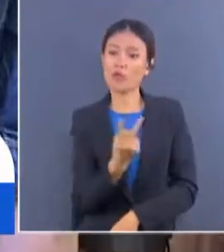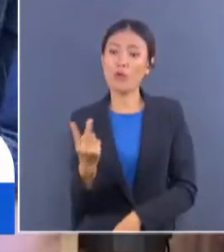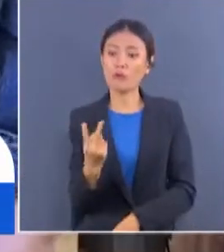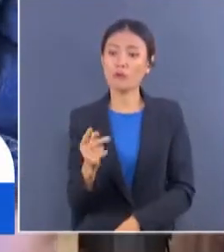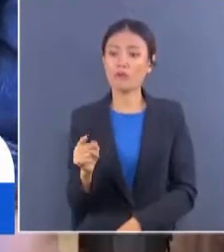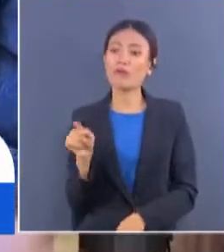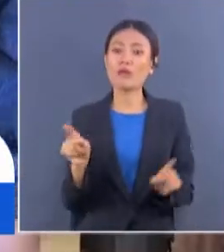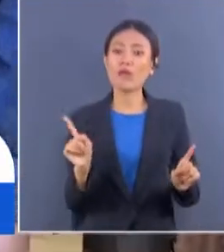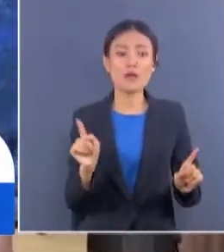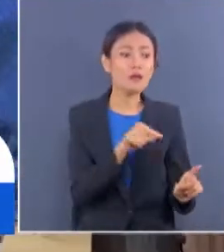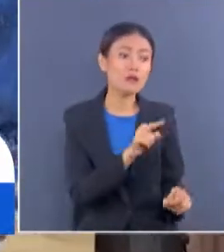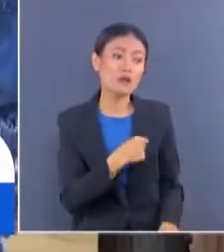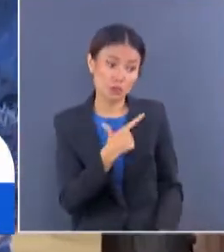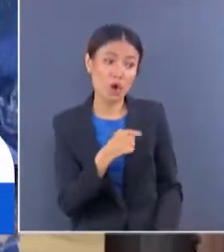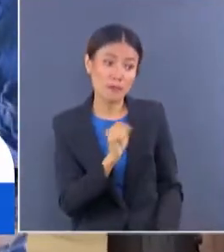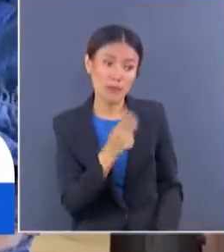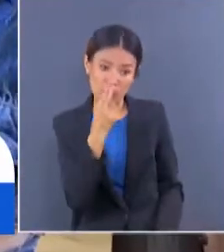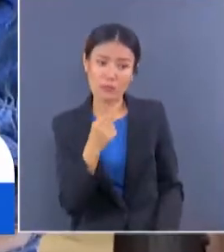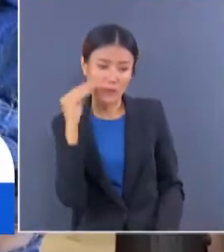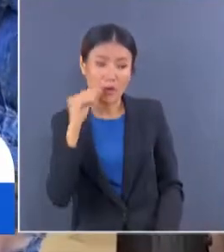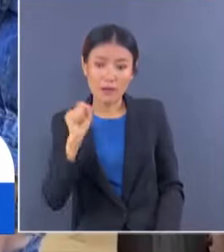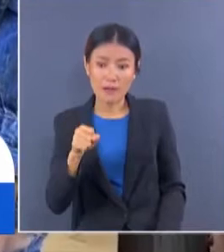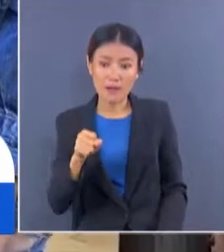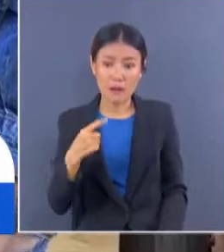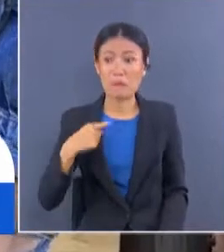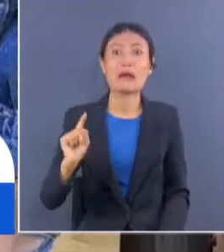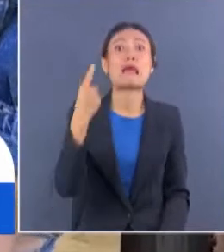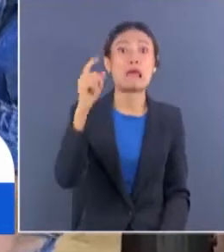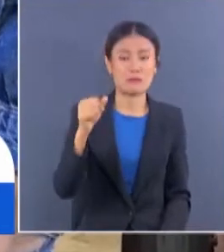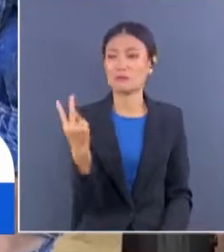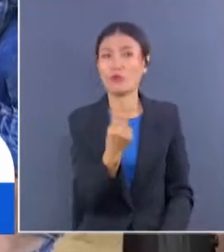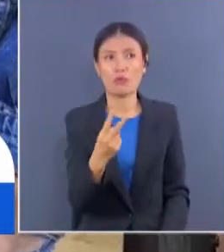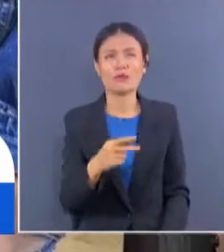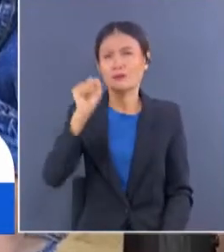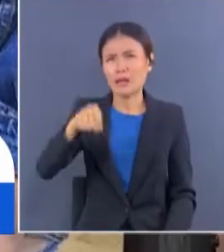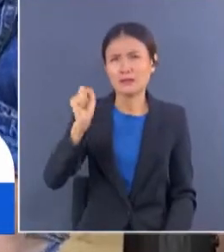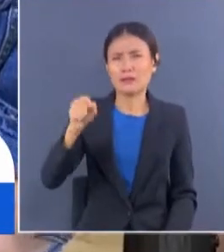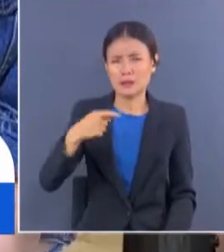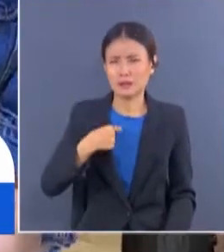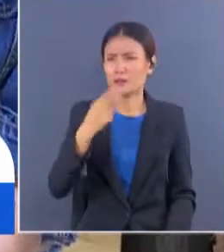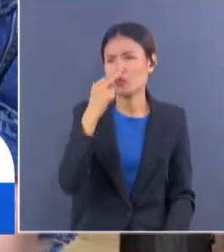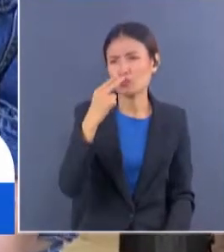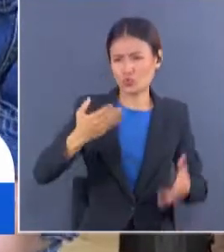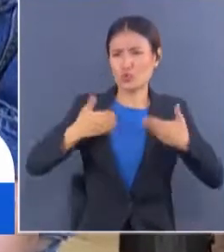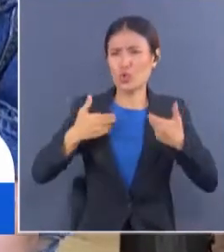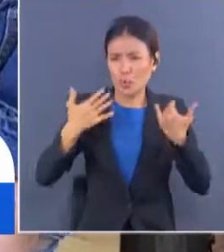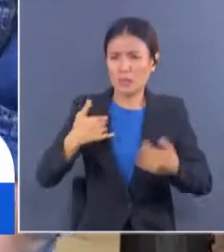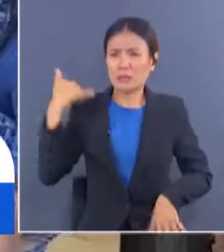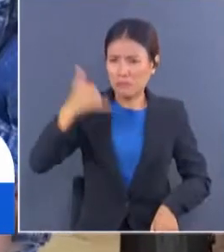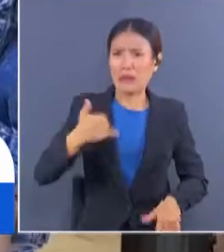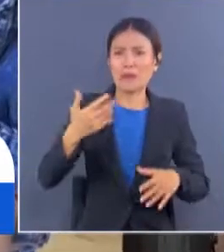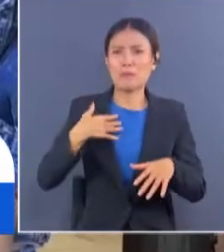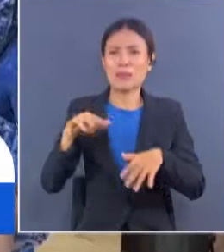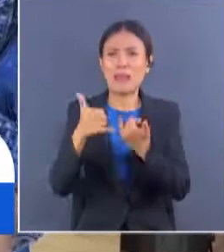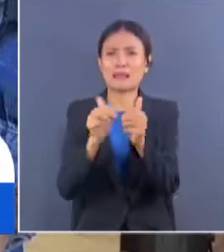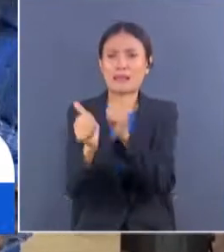งอ่ะความรู้สึกไงเธอชอบดูนะรายการนี้พี่จอย ดูแล้วสนุกมากแล้วมาเล่นเองก็สนุกมากแล้วก็ตื่นเต้นมากด้วย แล้วตอนดูที่บ้